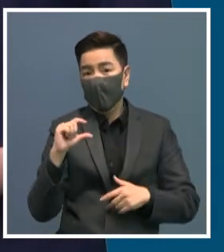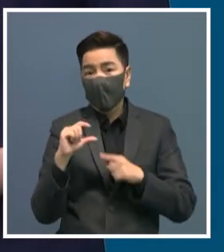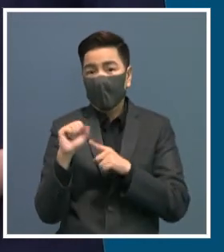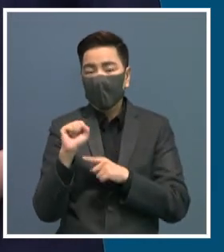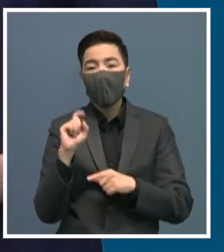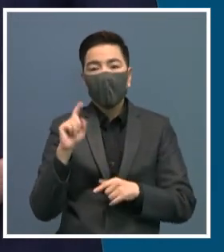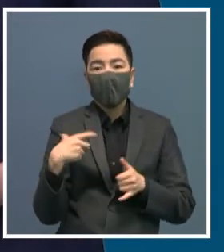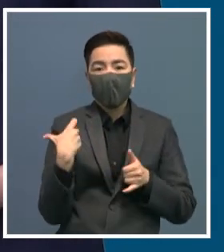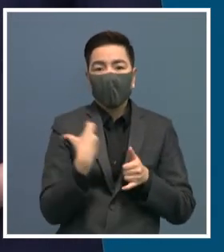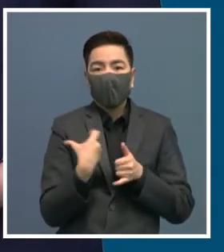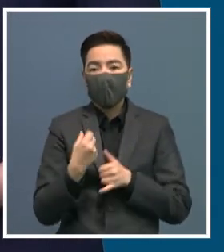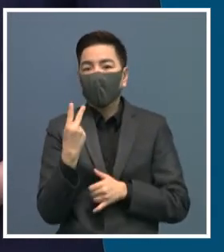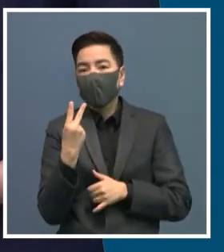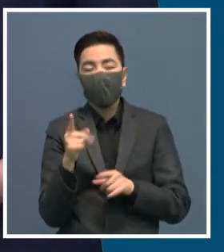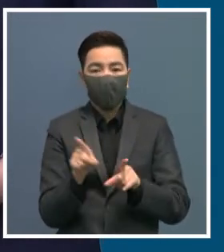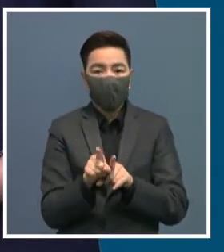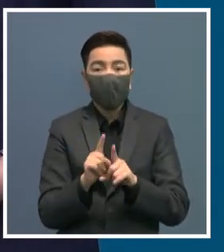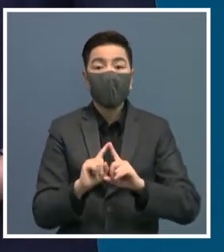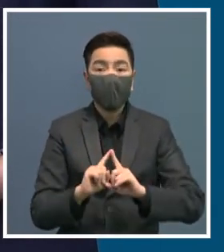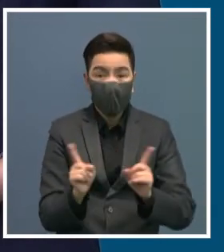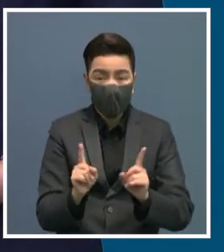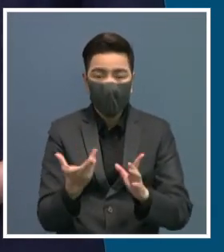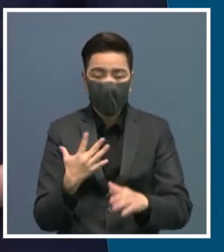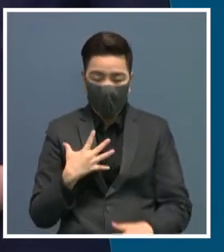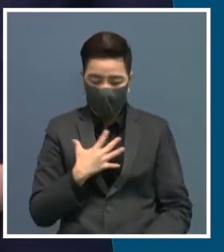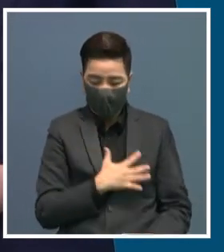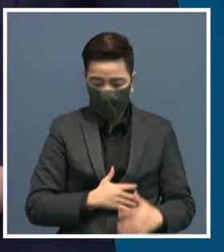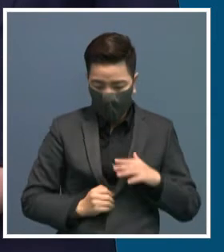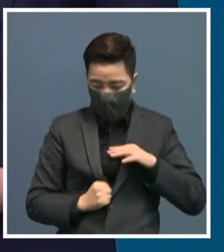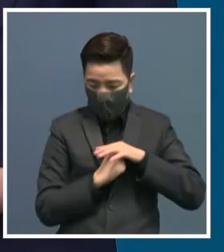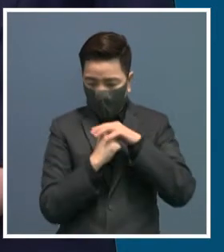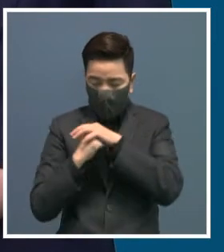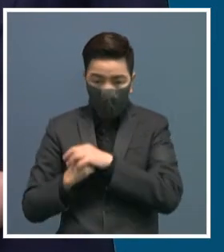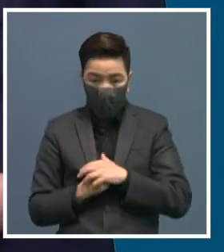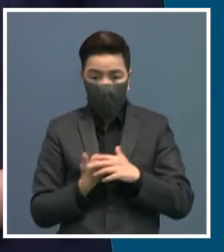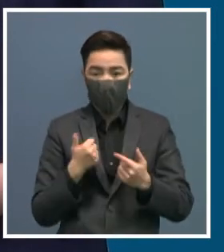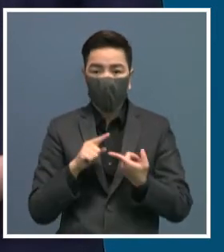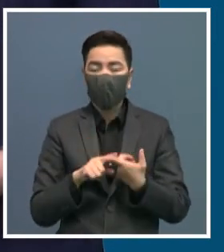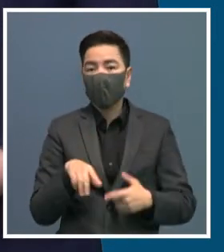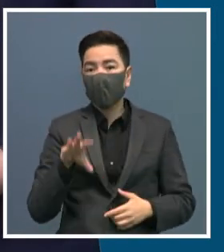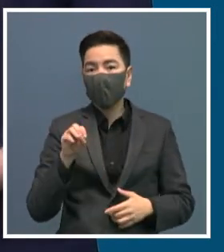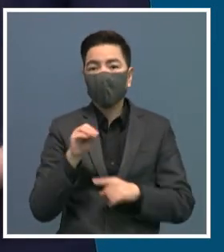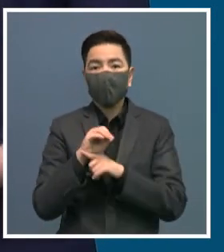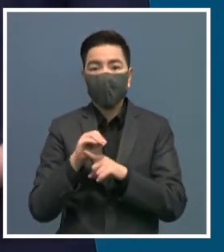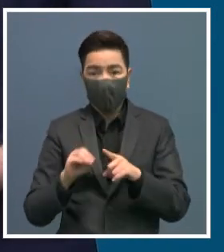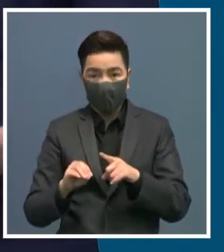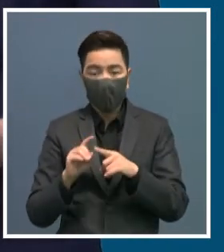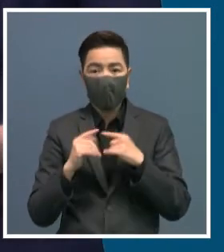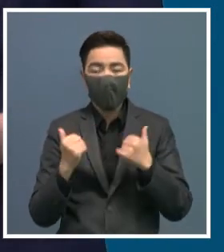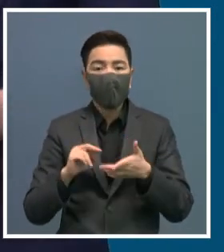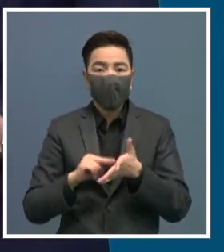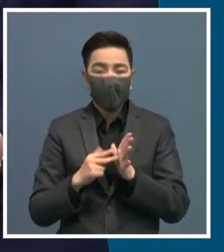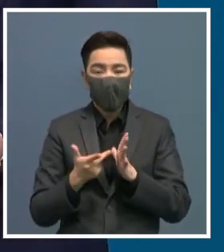คือจะต้องรับ 2 doseไม่ต่างกันค่ะแต่ว่าในการสร้างภูมิคุ้มกันเนี่ยจะอยู่ที่ประมาณร้อยละ 50นะคะอันนี้ก็